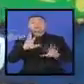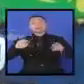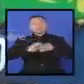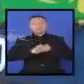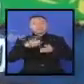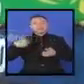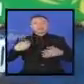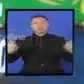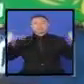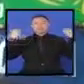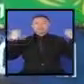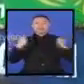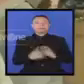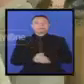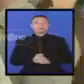Kesehatan.